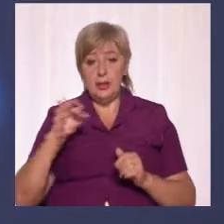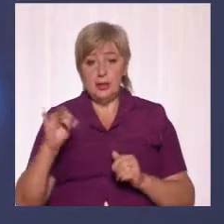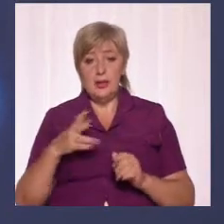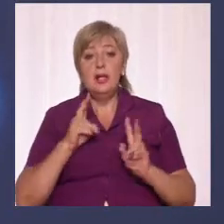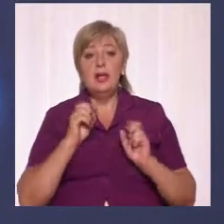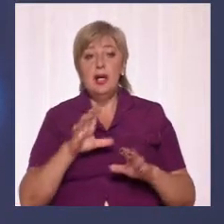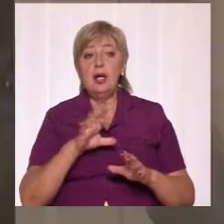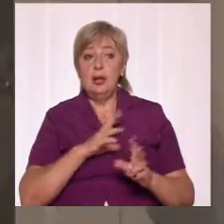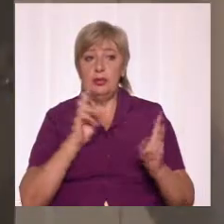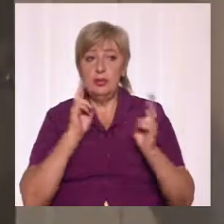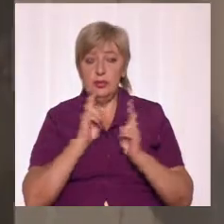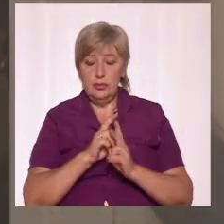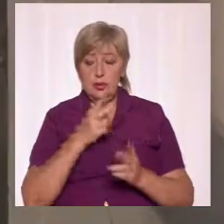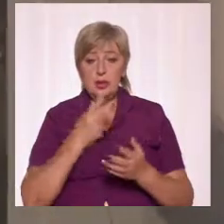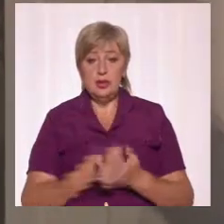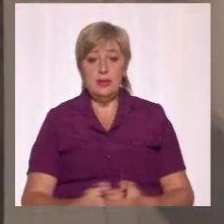наступному матеріалі.